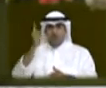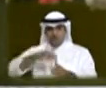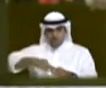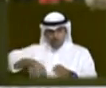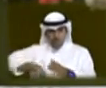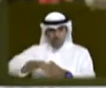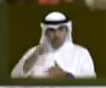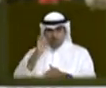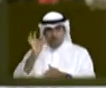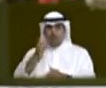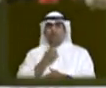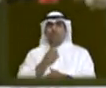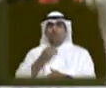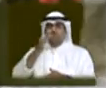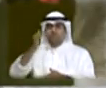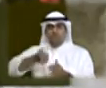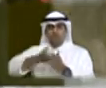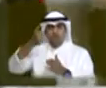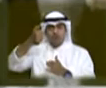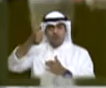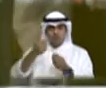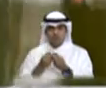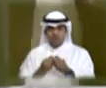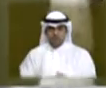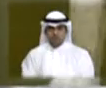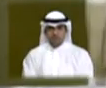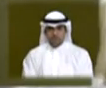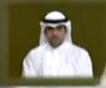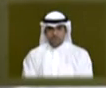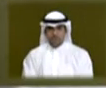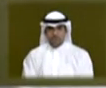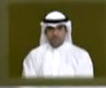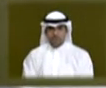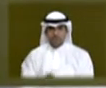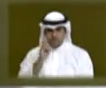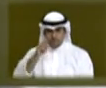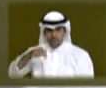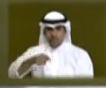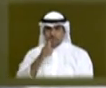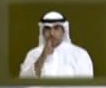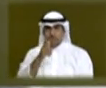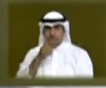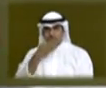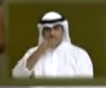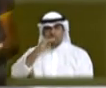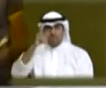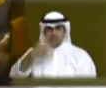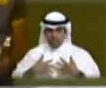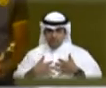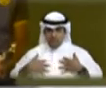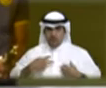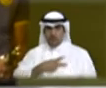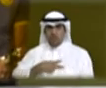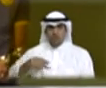الشباب يرغبون في ممارسة هذه الرياضة وابراز ابداعاتهم في هذا الجانب. يعني صراحة شيء رائع من الوزارة